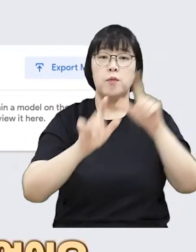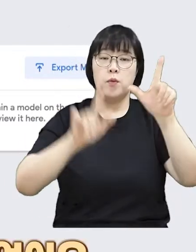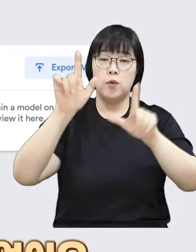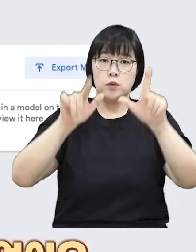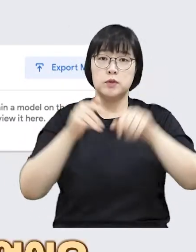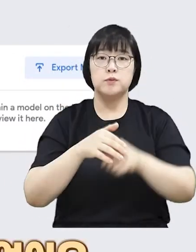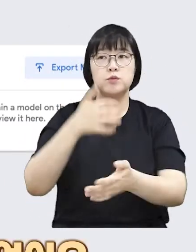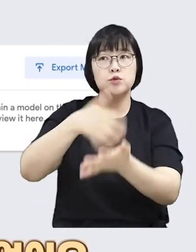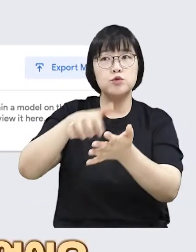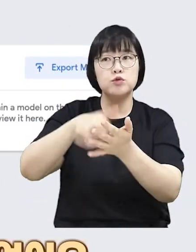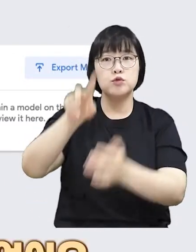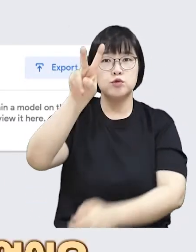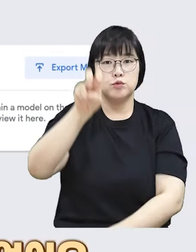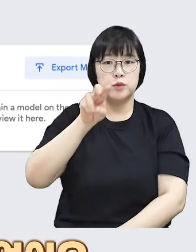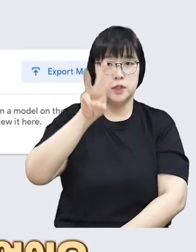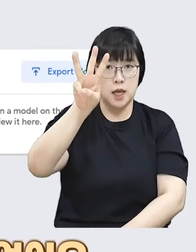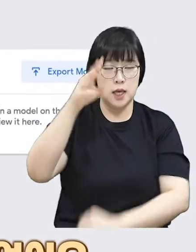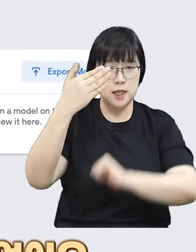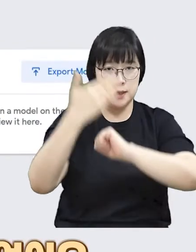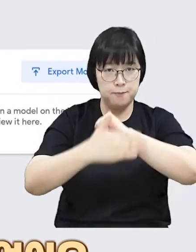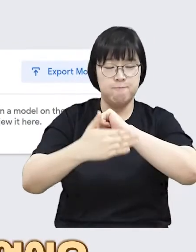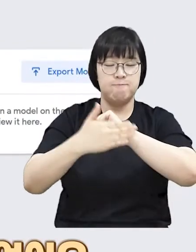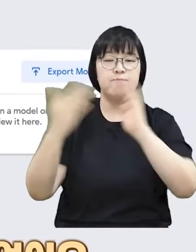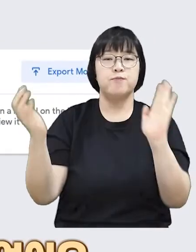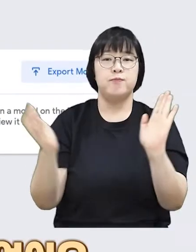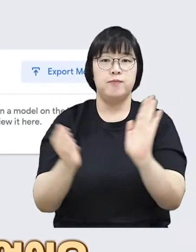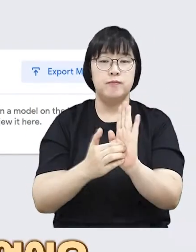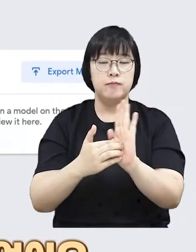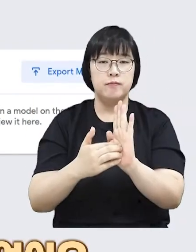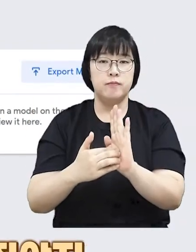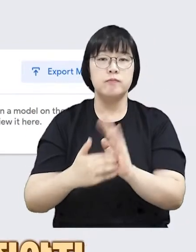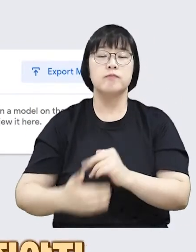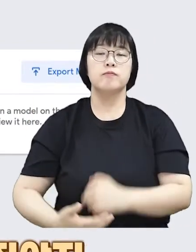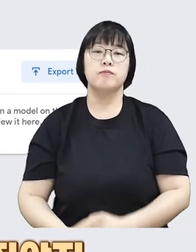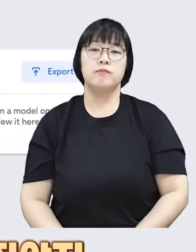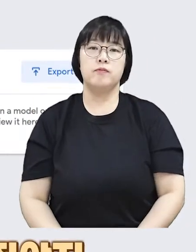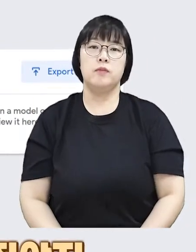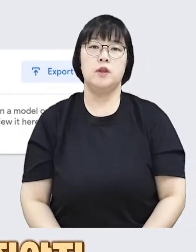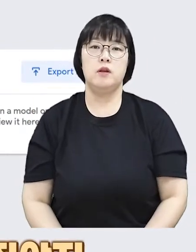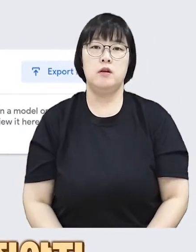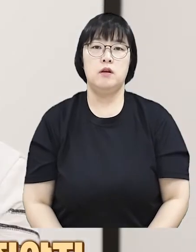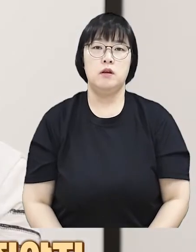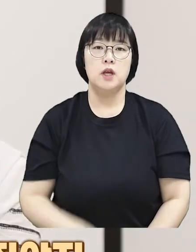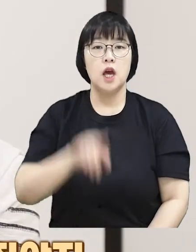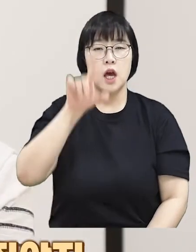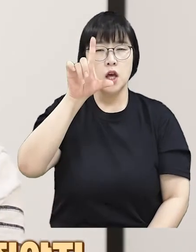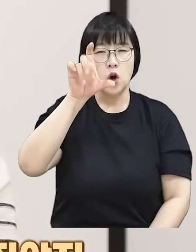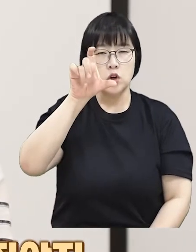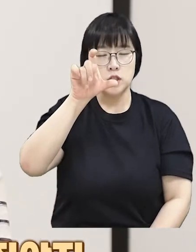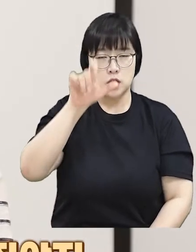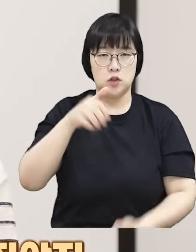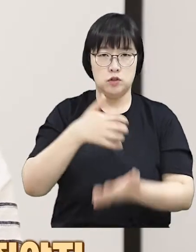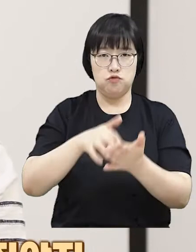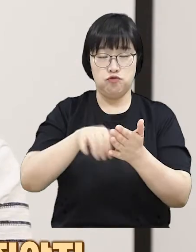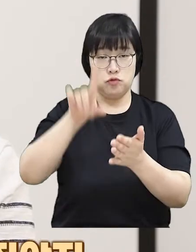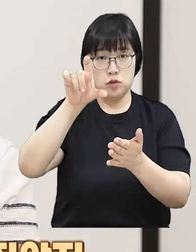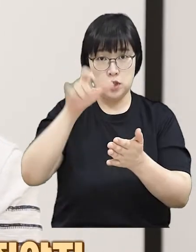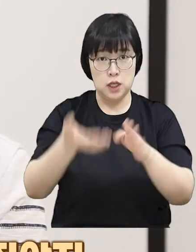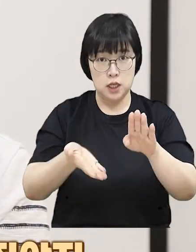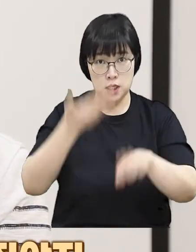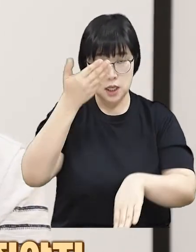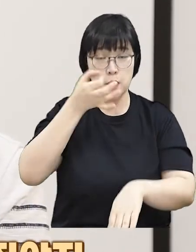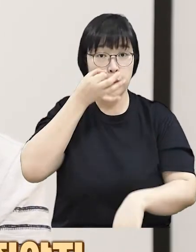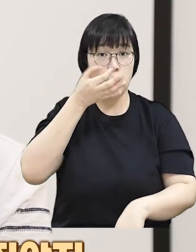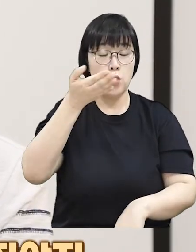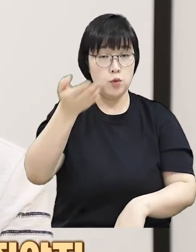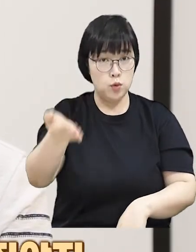23장의 이미지를 선생님이 찍었어요. 이 Teachable Machine한테는 15장 이상의 15개